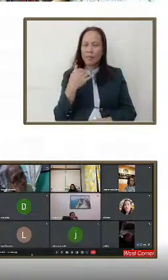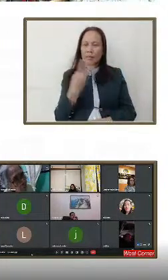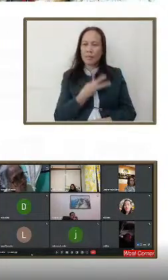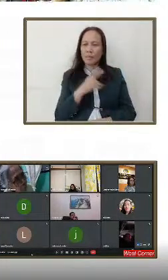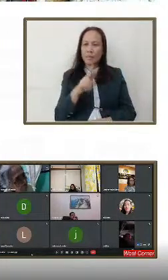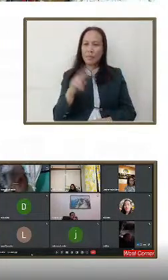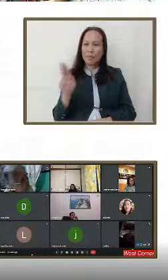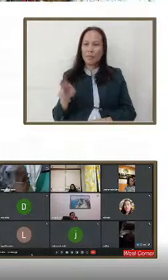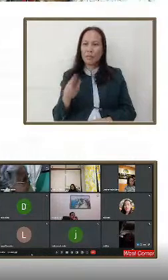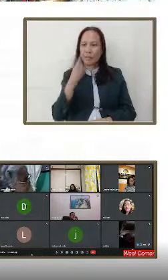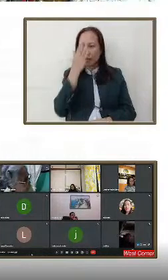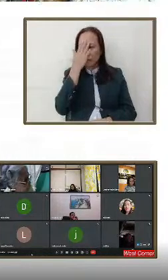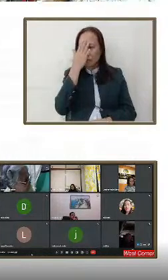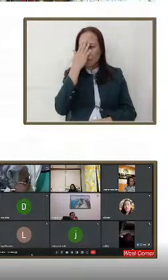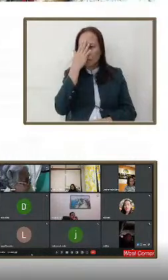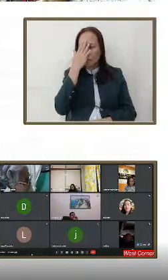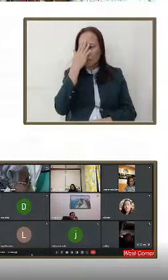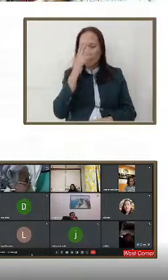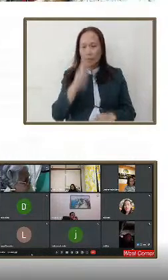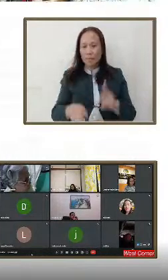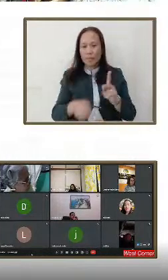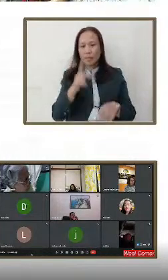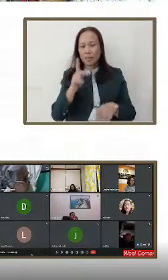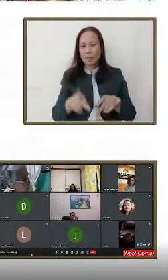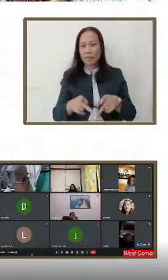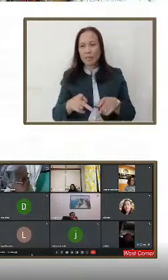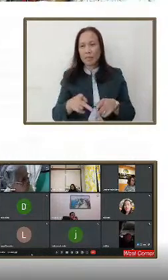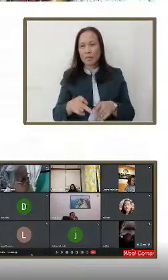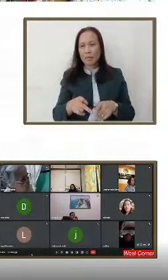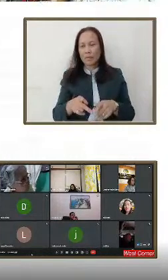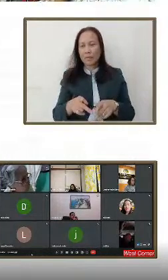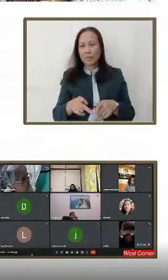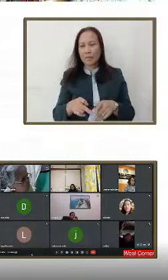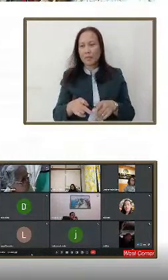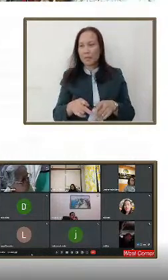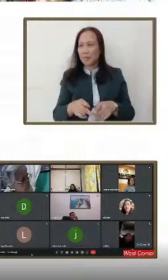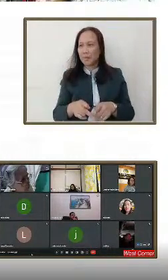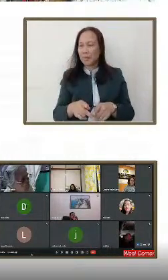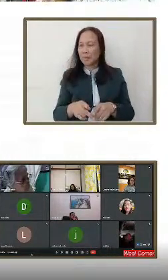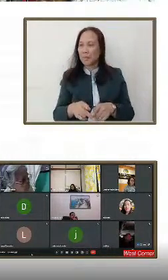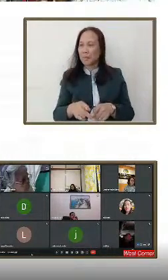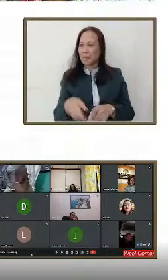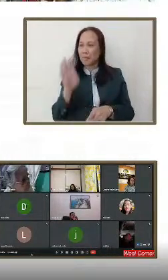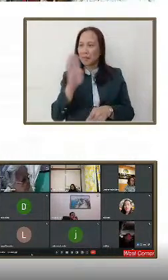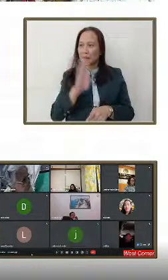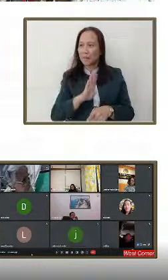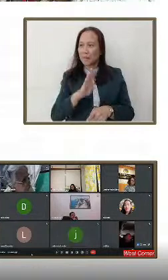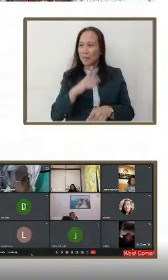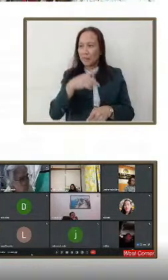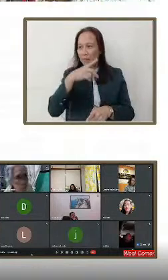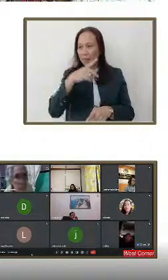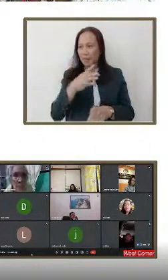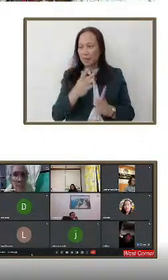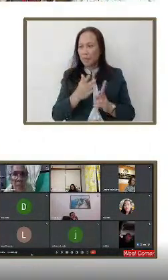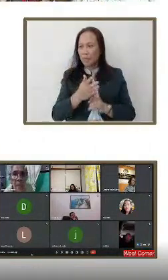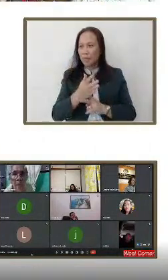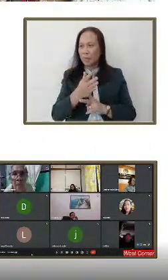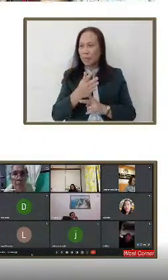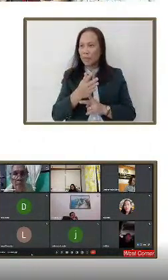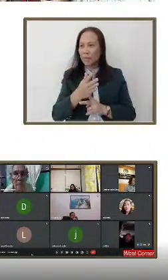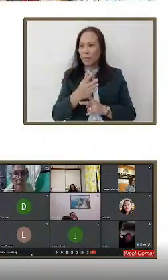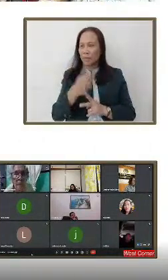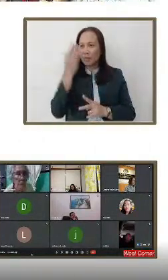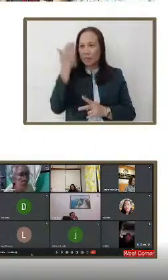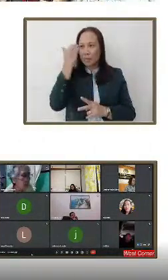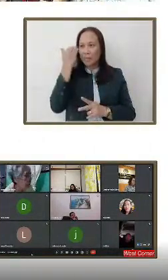tao ay napapahamak dahilan sa kakulangan ng kaalaman. Normal po yan, mga kapatid. Pagka ang tao, mahirap